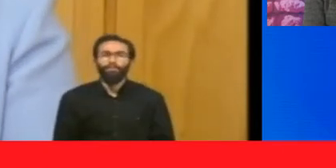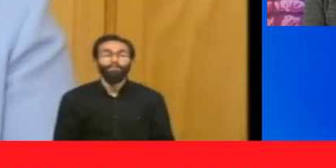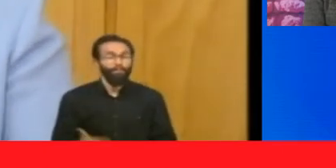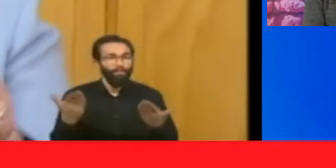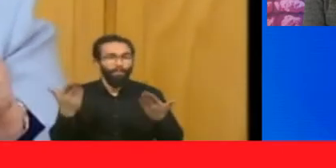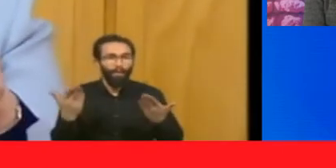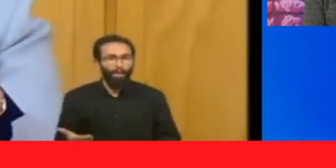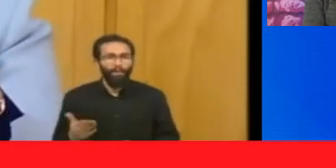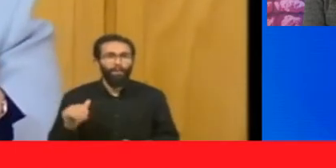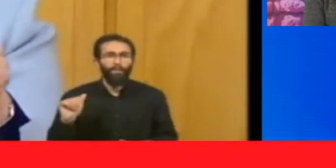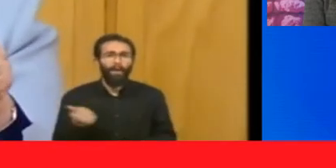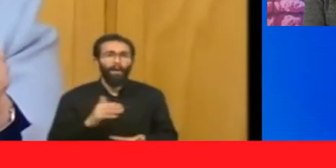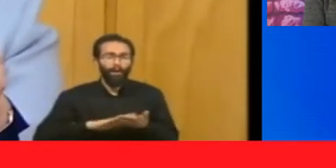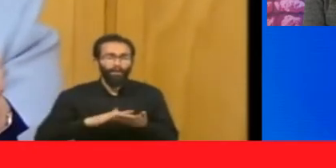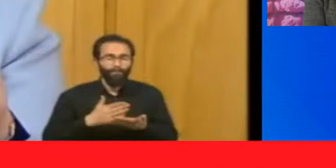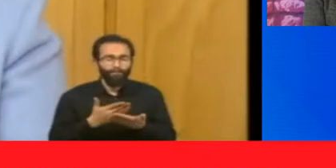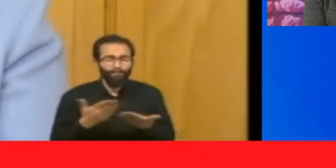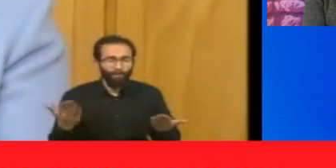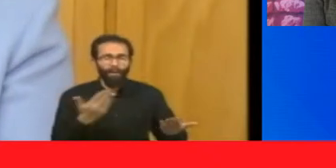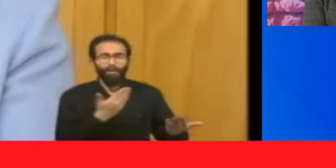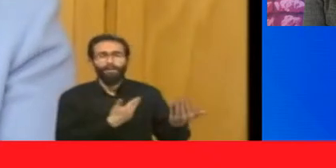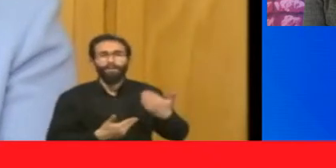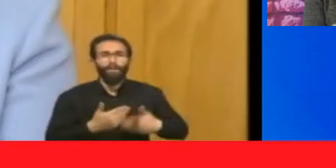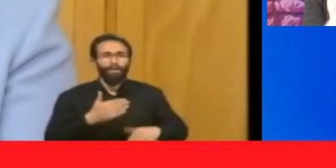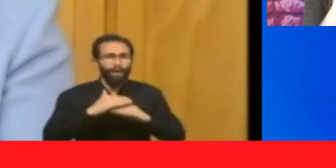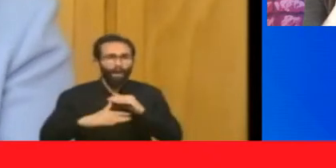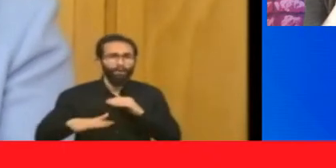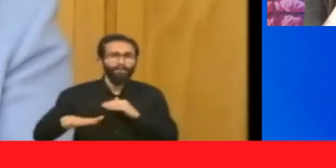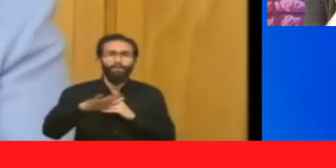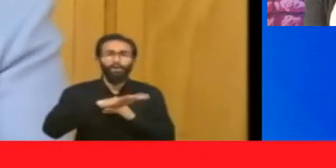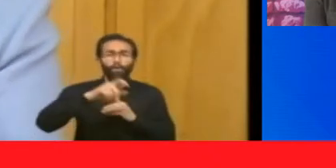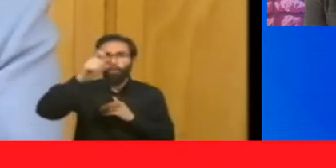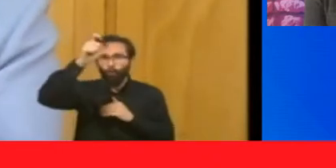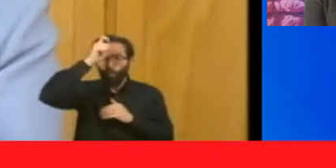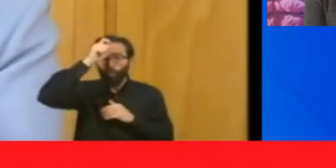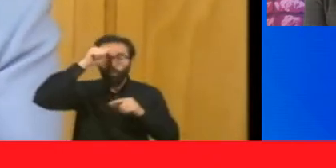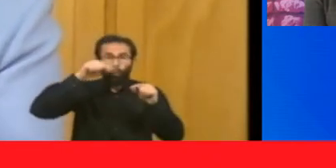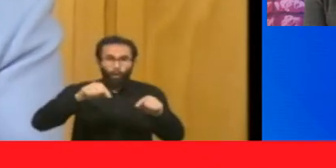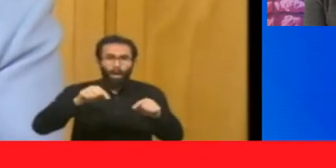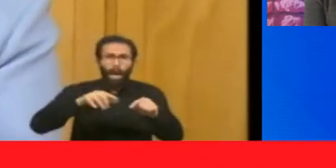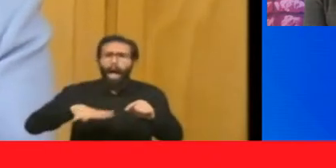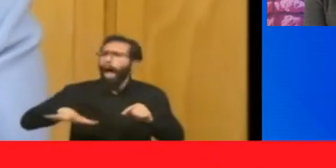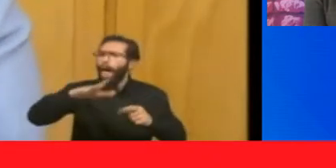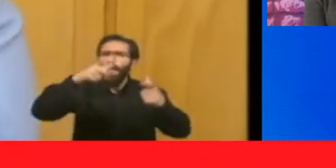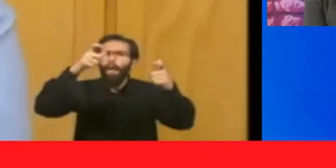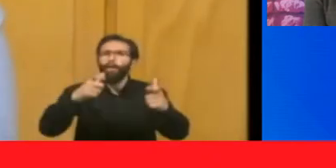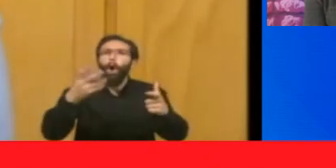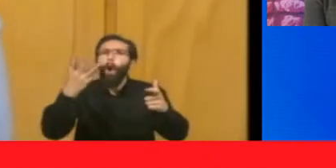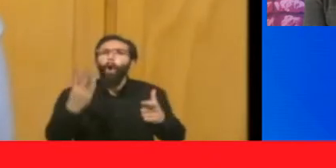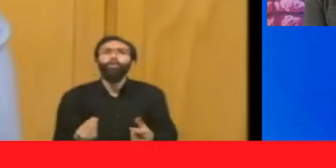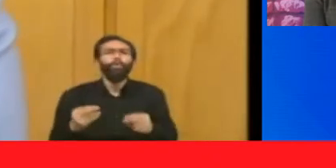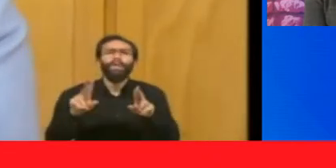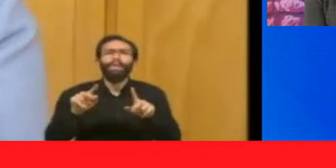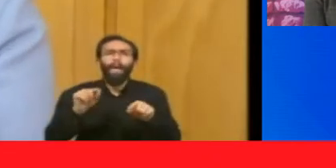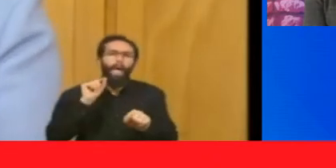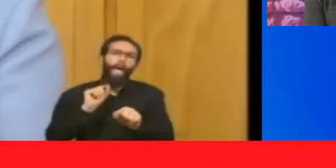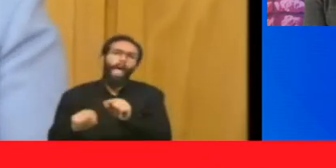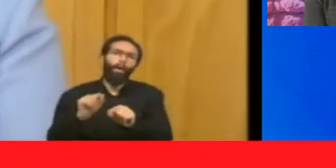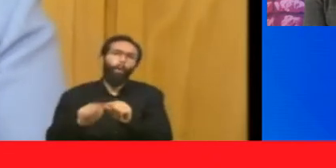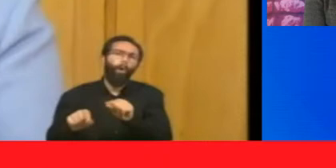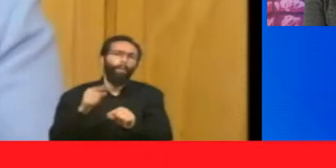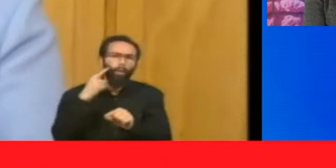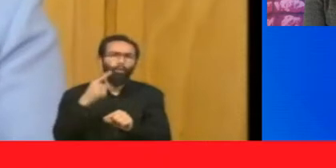Evet değerli arkadaşlar, sevgili halkımız, Türkiye her alanda olduğu gibi ekonomide de